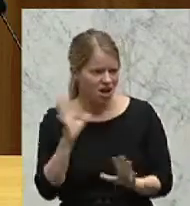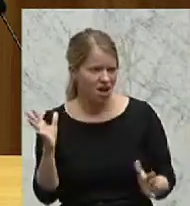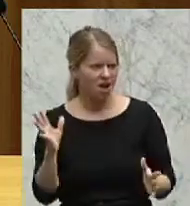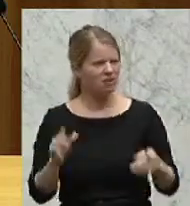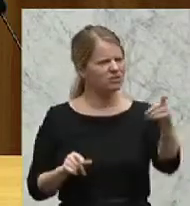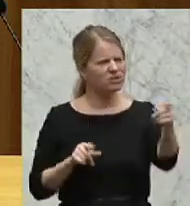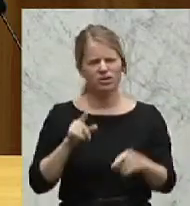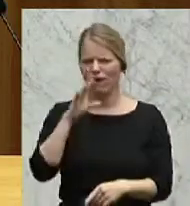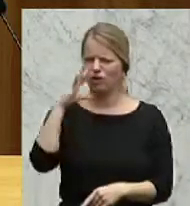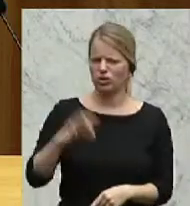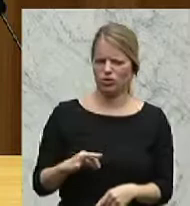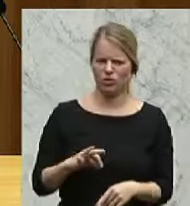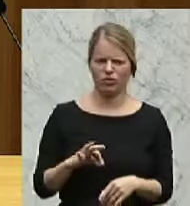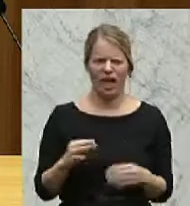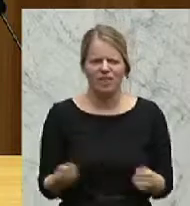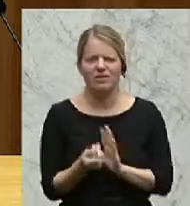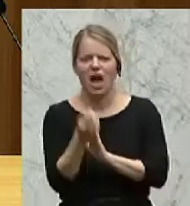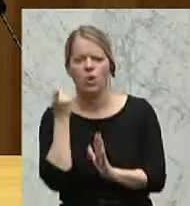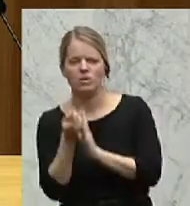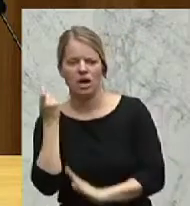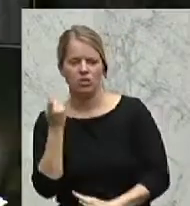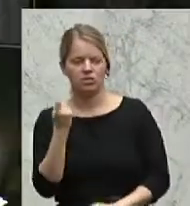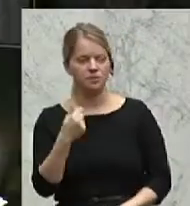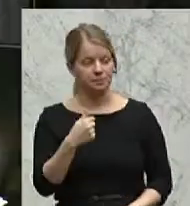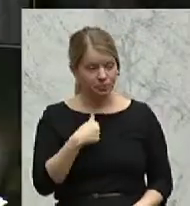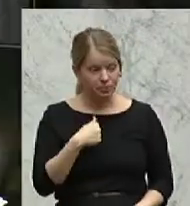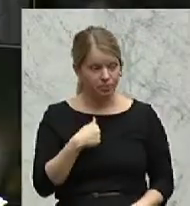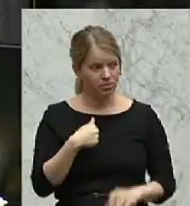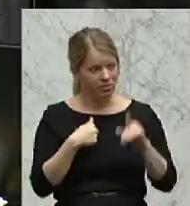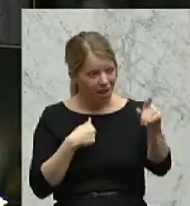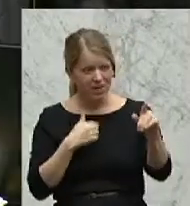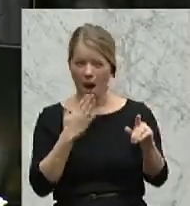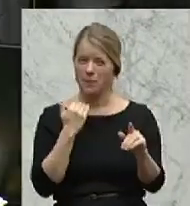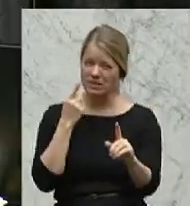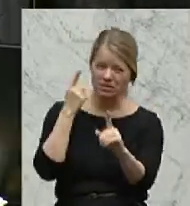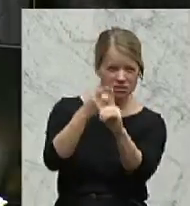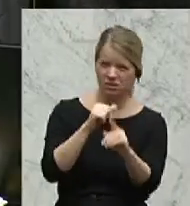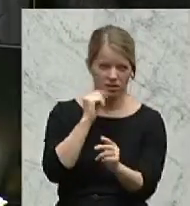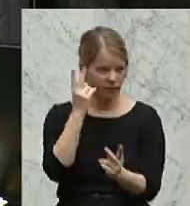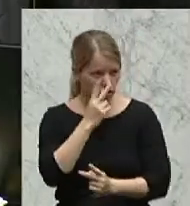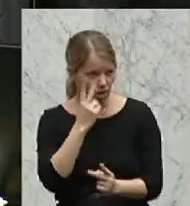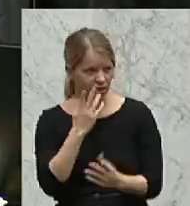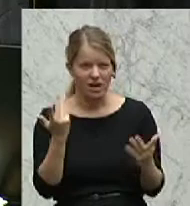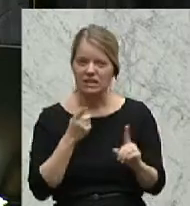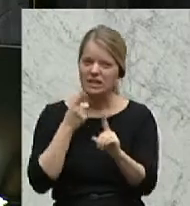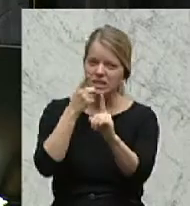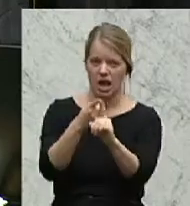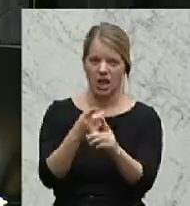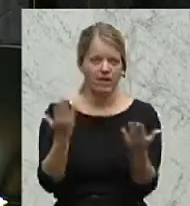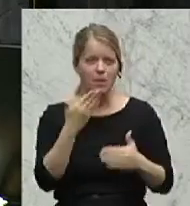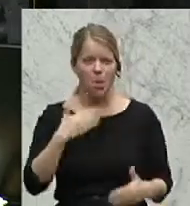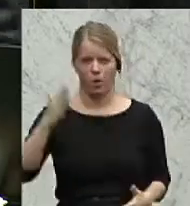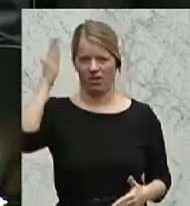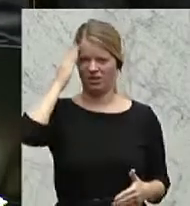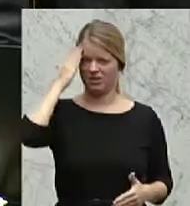wo Sie versuchen, irgendetwas herauszubekommen, wobei ich persönlich Ihre Intention nicht verstanden habe, was Sie mit dieser dringlichen Anfrage denn eigentlich